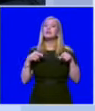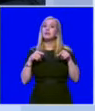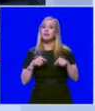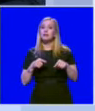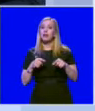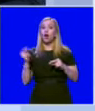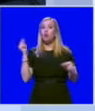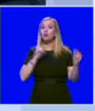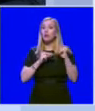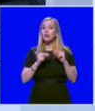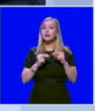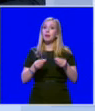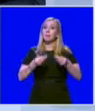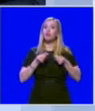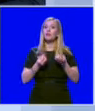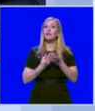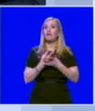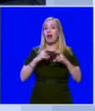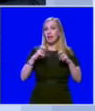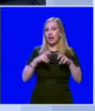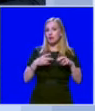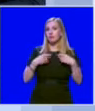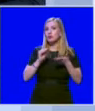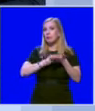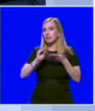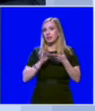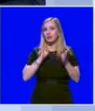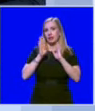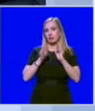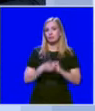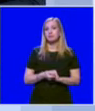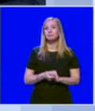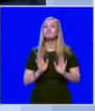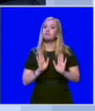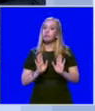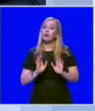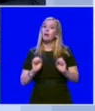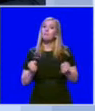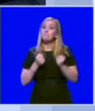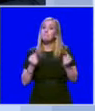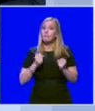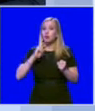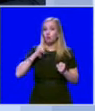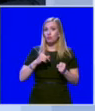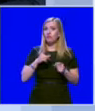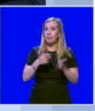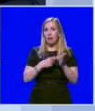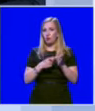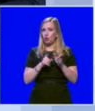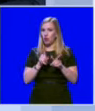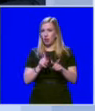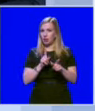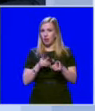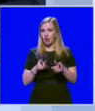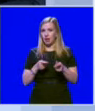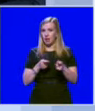от президента на това какво съм писал напоследък във Фейсбук. Впрочем, много бърз отговор, за да продължа това, но вие в момента ме провокирате и ме навеждате на